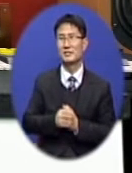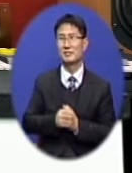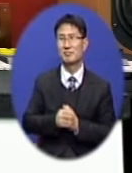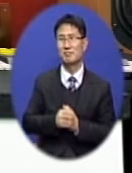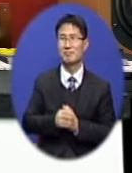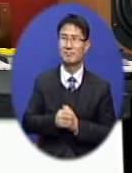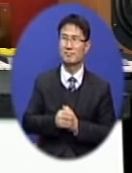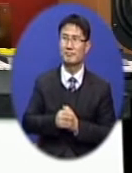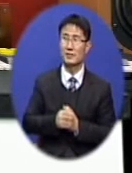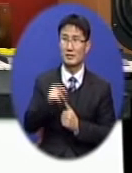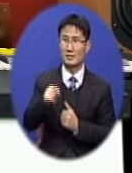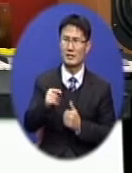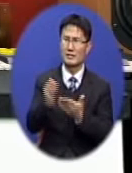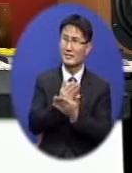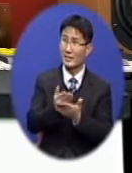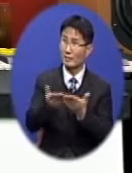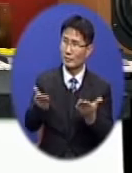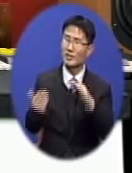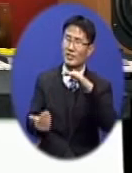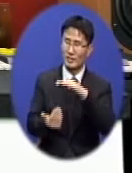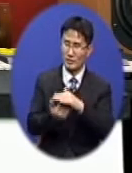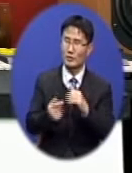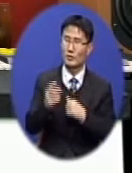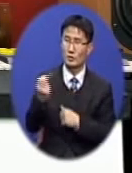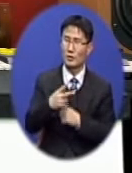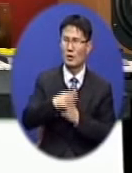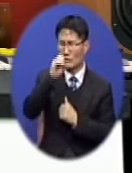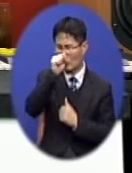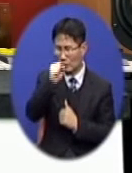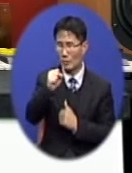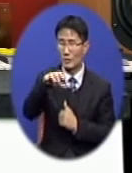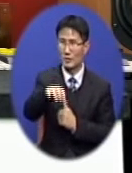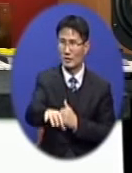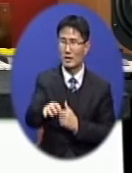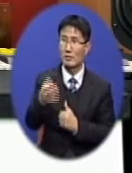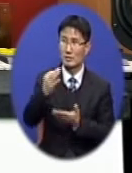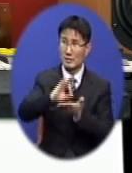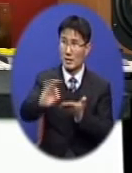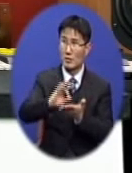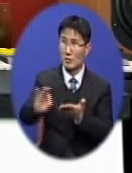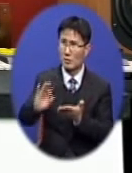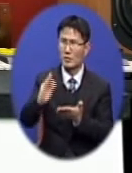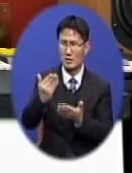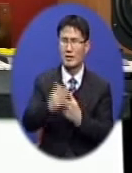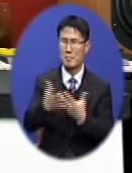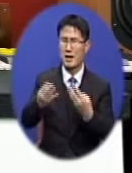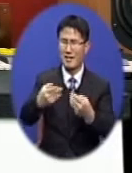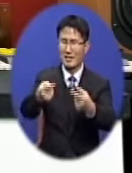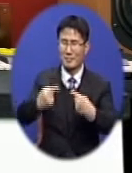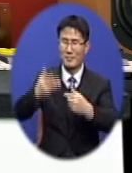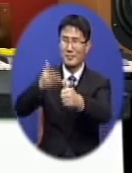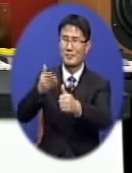그 나눔이 또 이루어지고 네. 좋은 일에 사용은 다 하니까 네. 많은 그 참여를